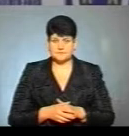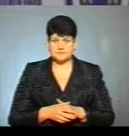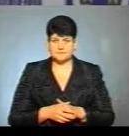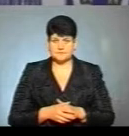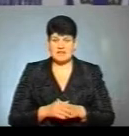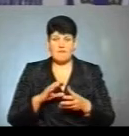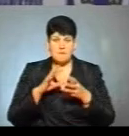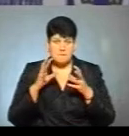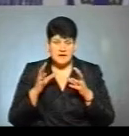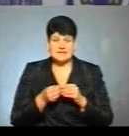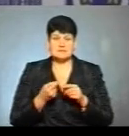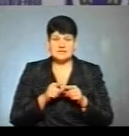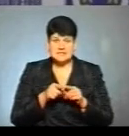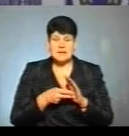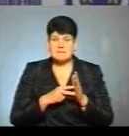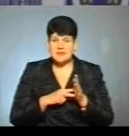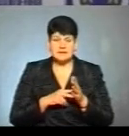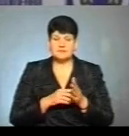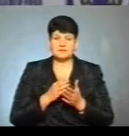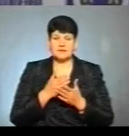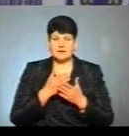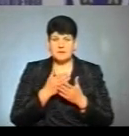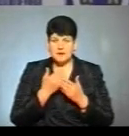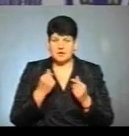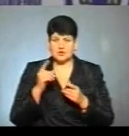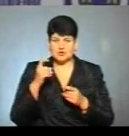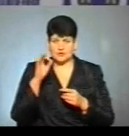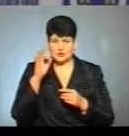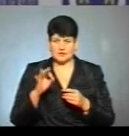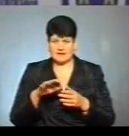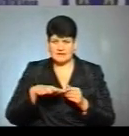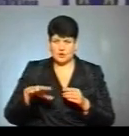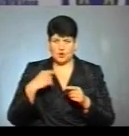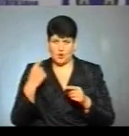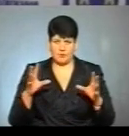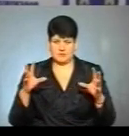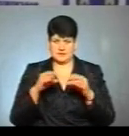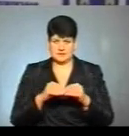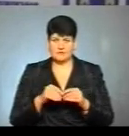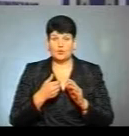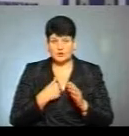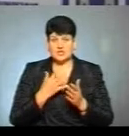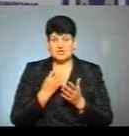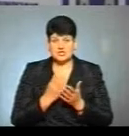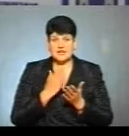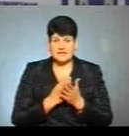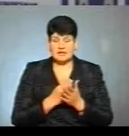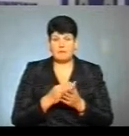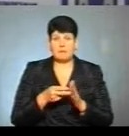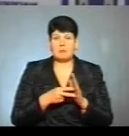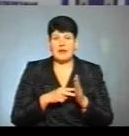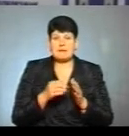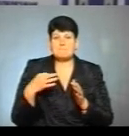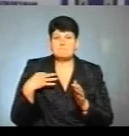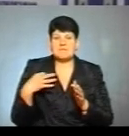В принципі, цей план все одно не охоплює 100% території області. У нас в плані ще є так звані білі плями. Тобто